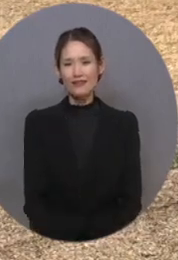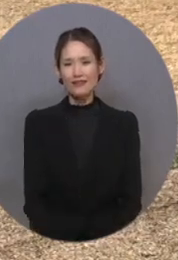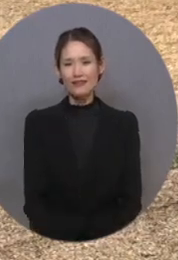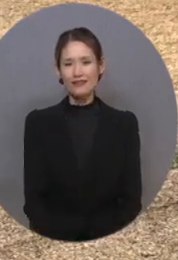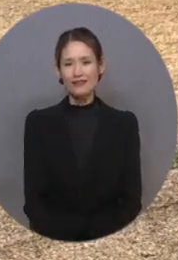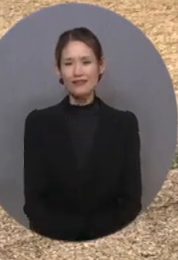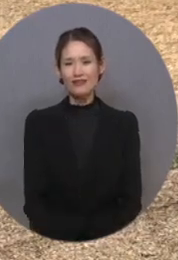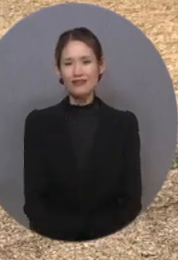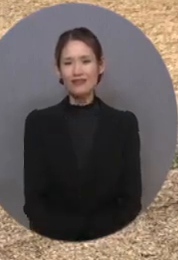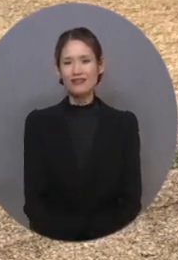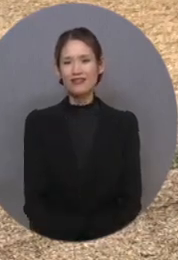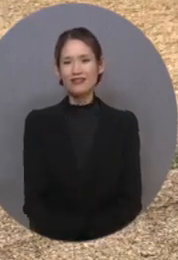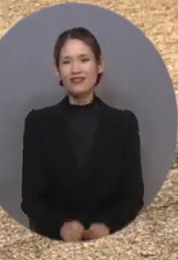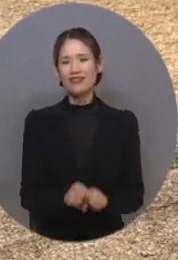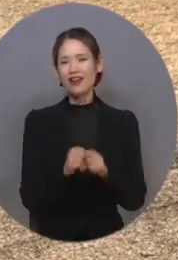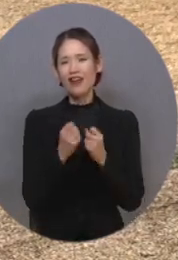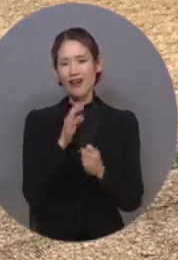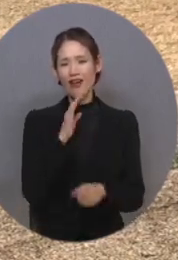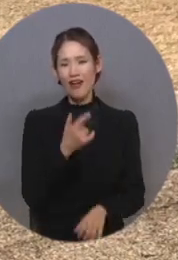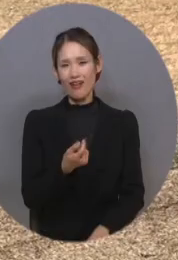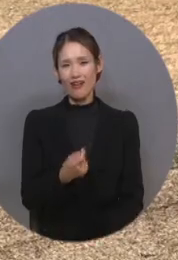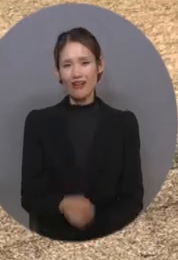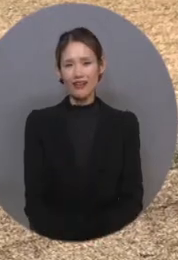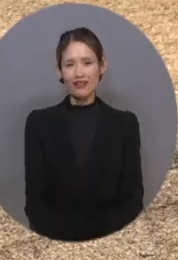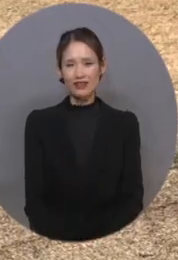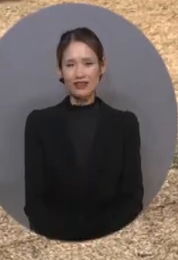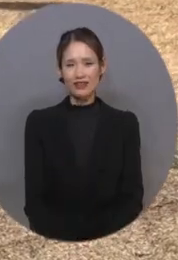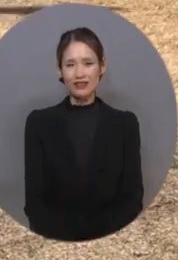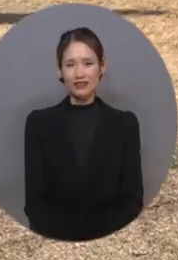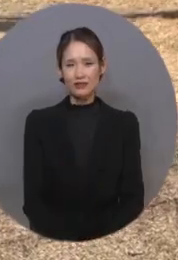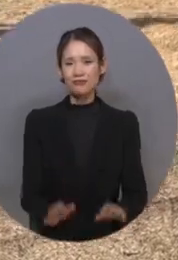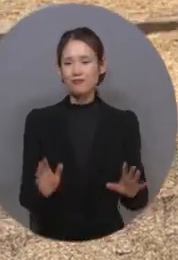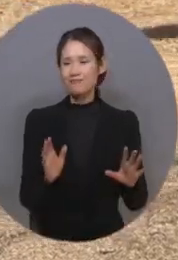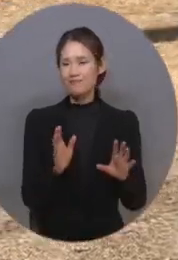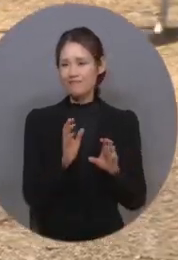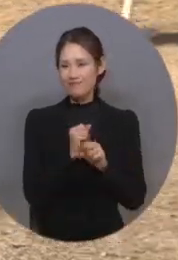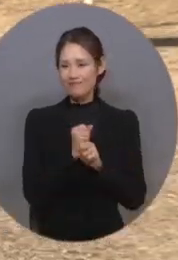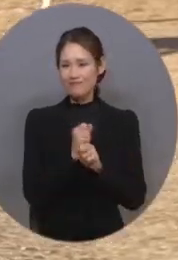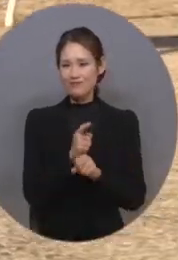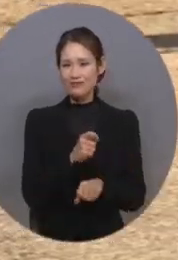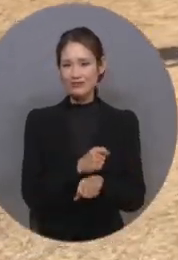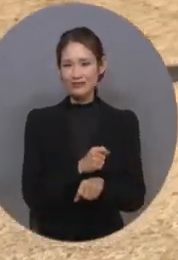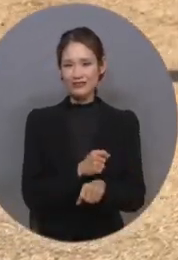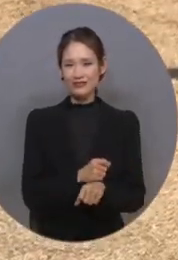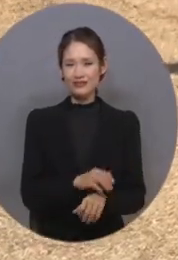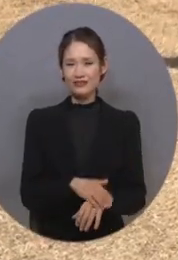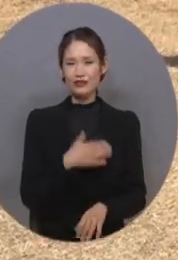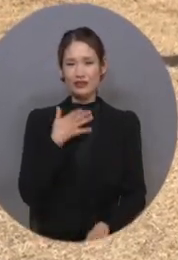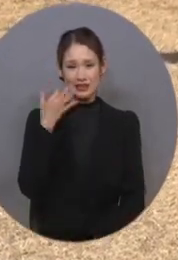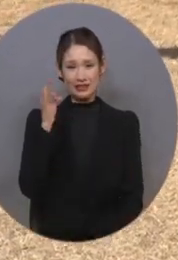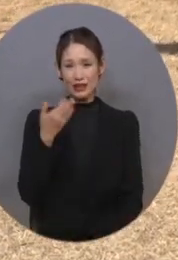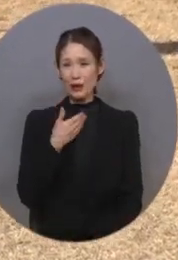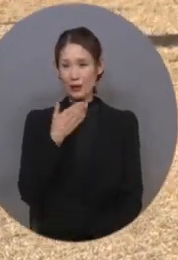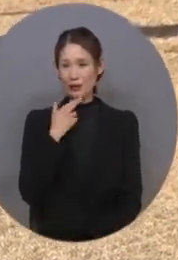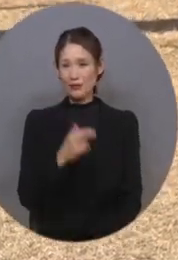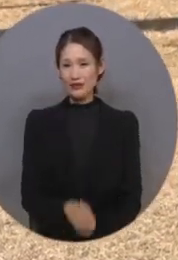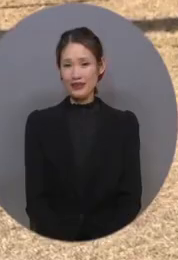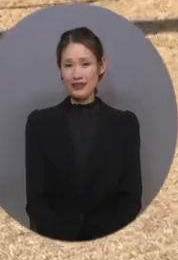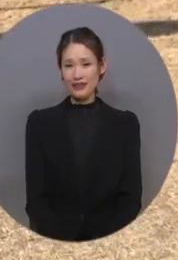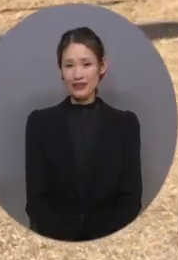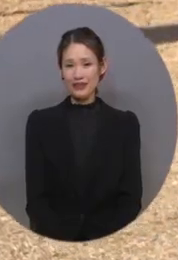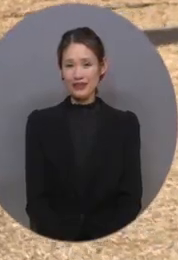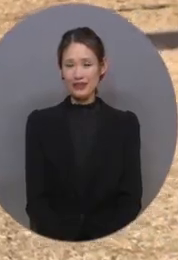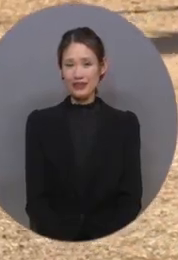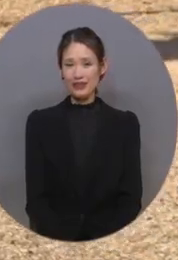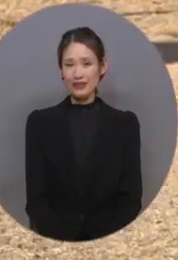그쵸? 네, 네 버디야. 아, 네. 마무리해, 마무리. 브라보, 브라보. 저 인정 안 해줍니까? 어떡해요.